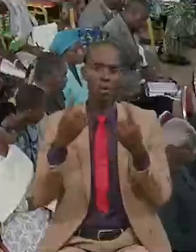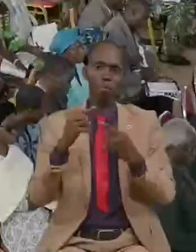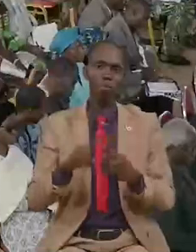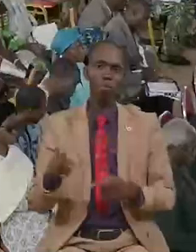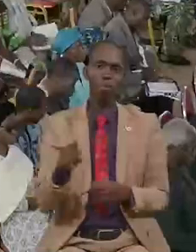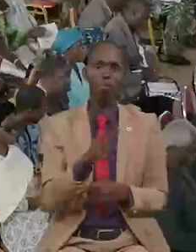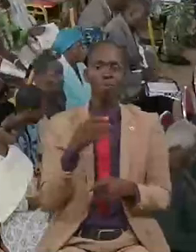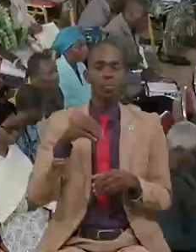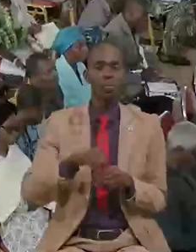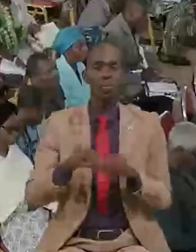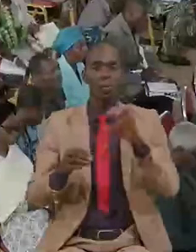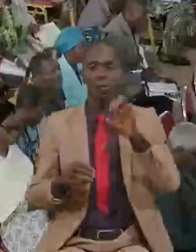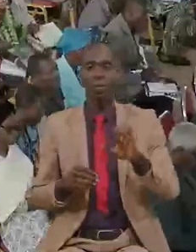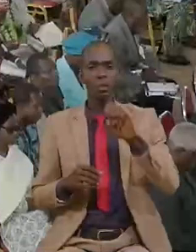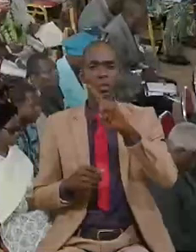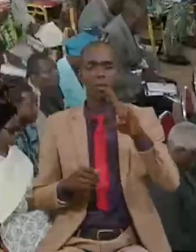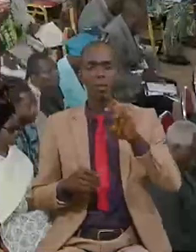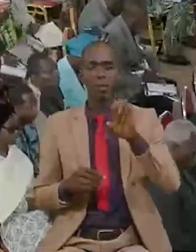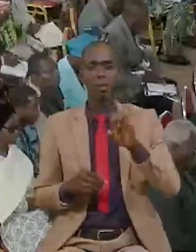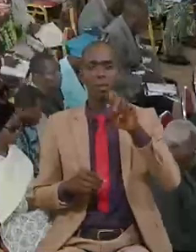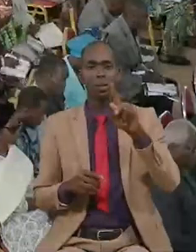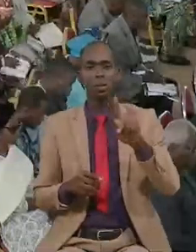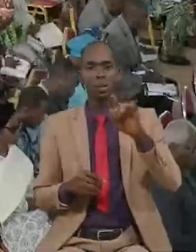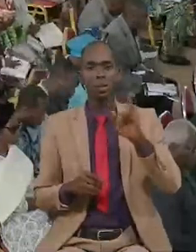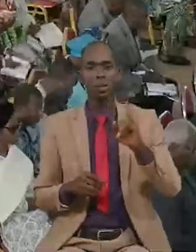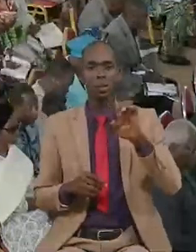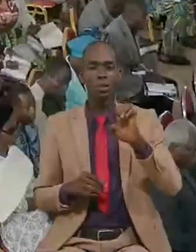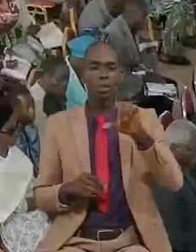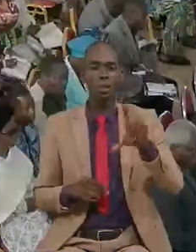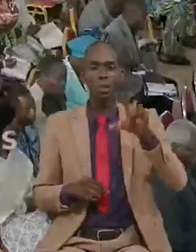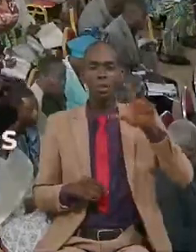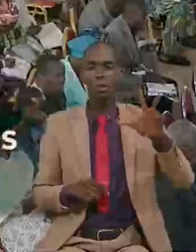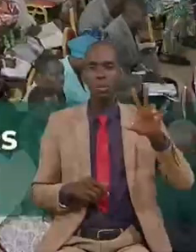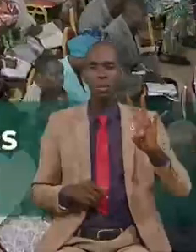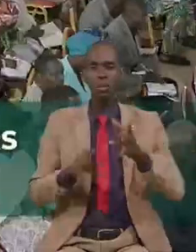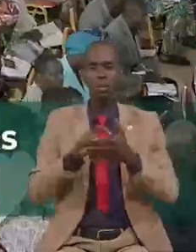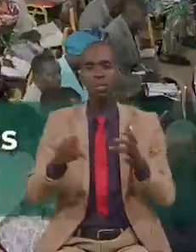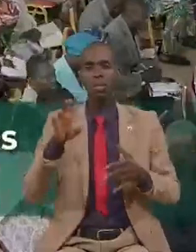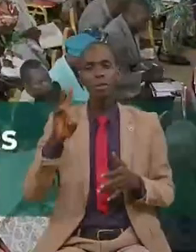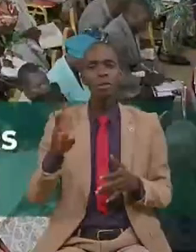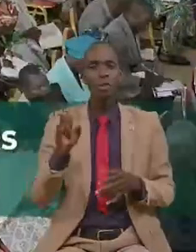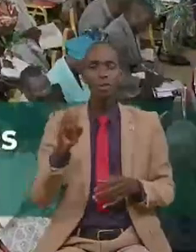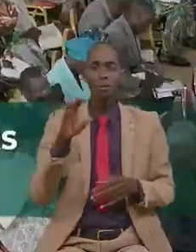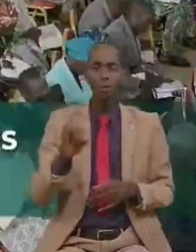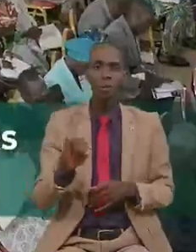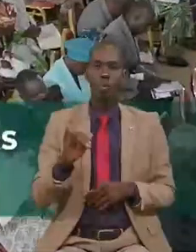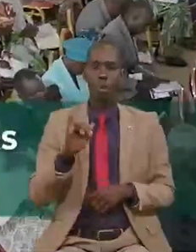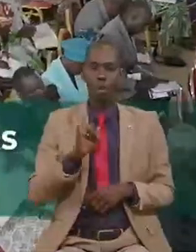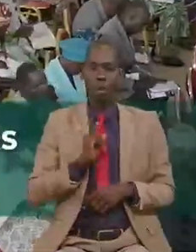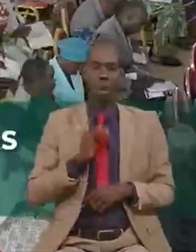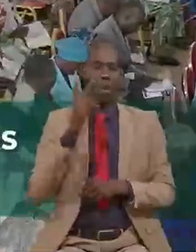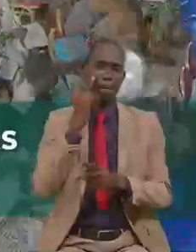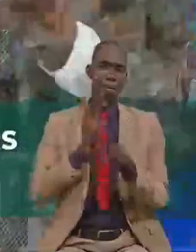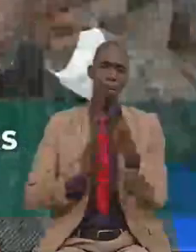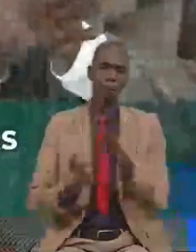Ézéchiel 37. Je vous lis à partir du verset 7. Il dit, « Je prophétisais selon